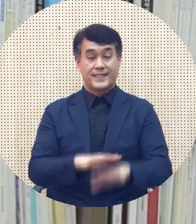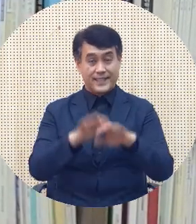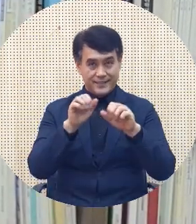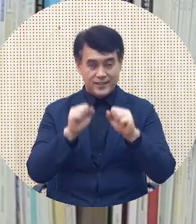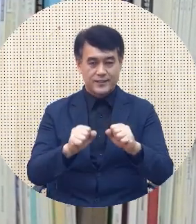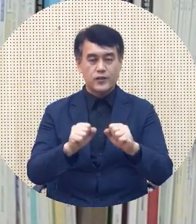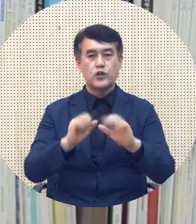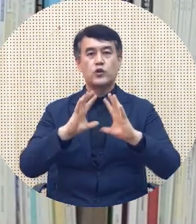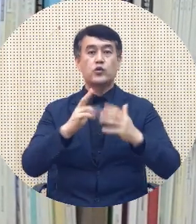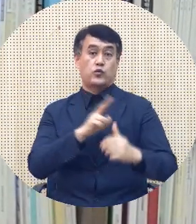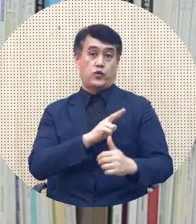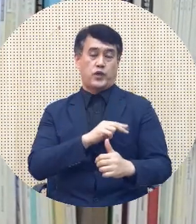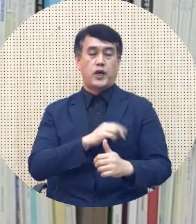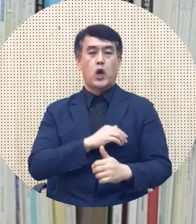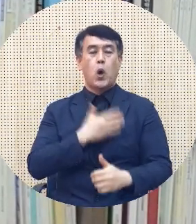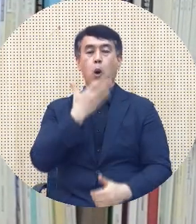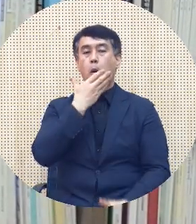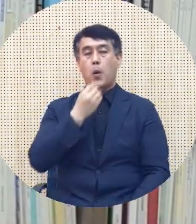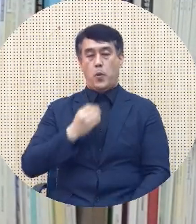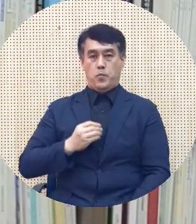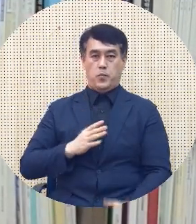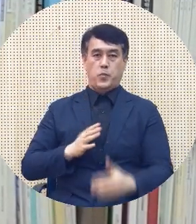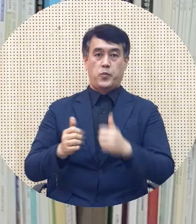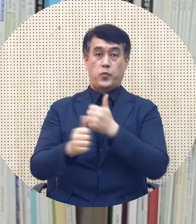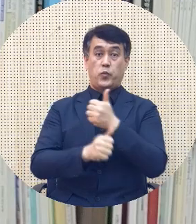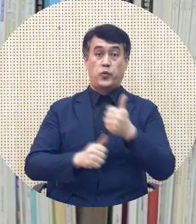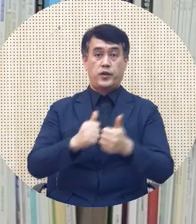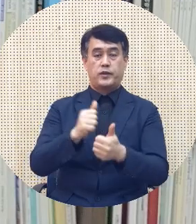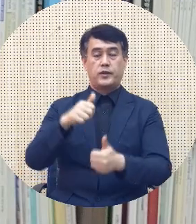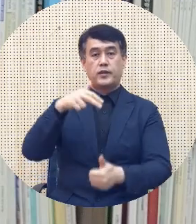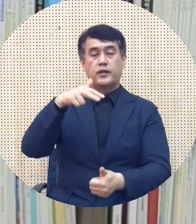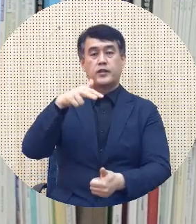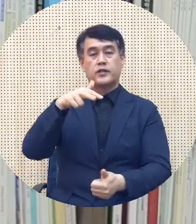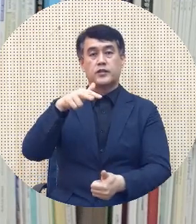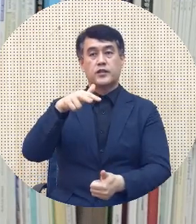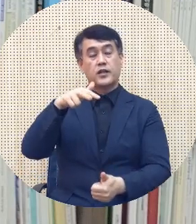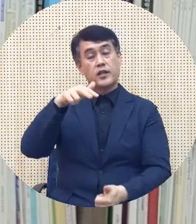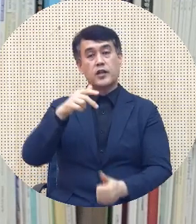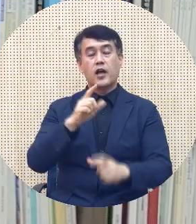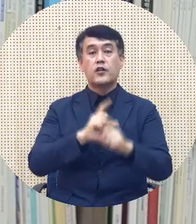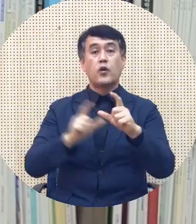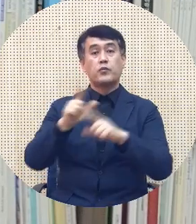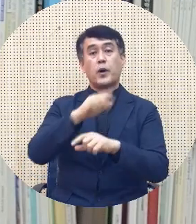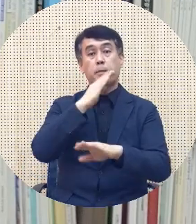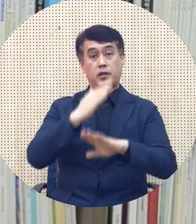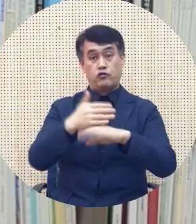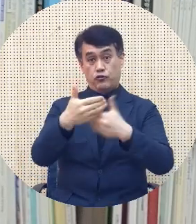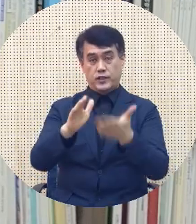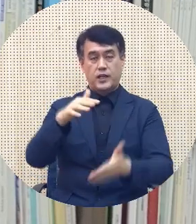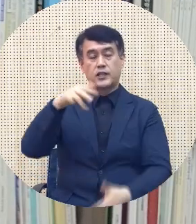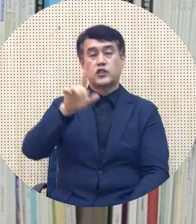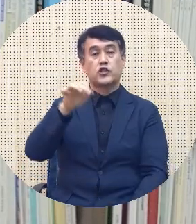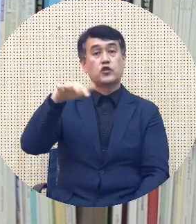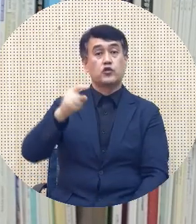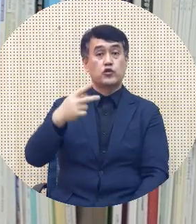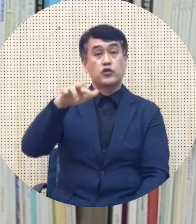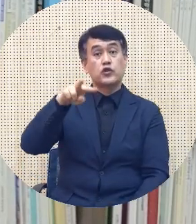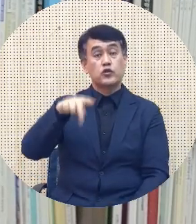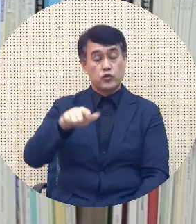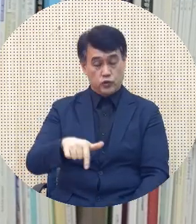안녕하세요. 국회 보건복지위원회 위원 경기 용인시병 국회의원 더불어민주당 정춘숙입니다.